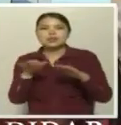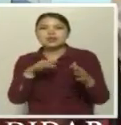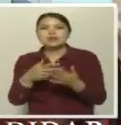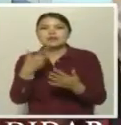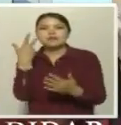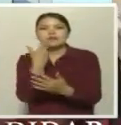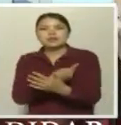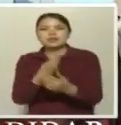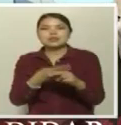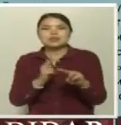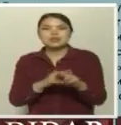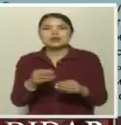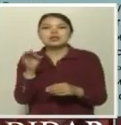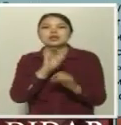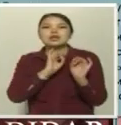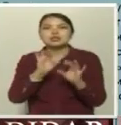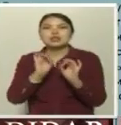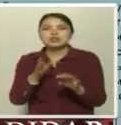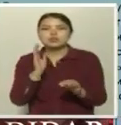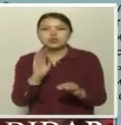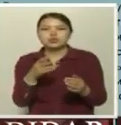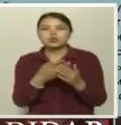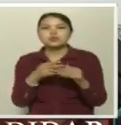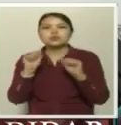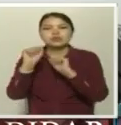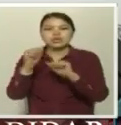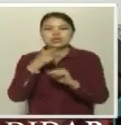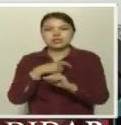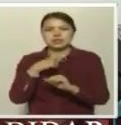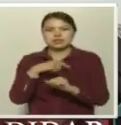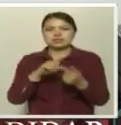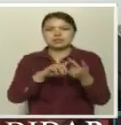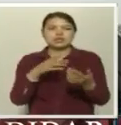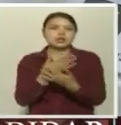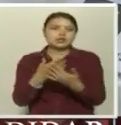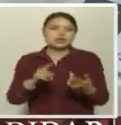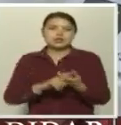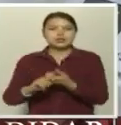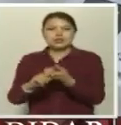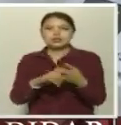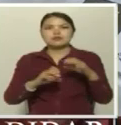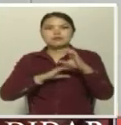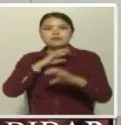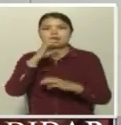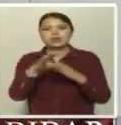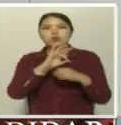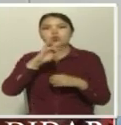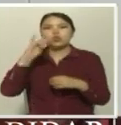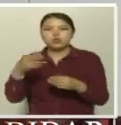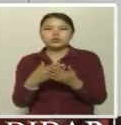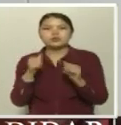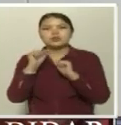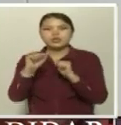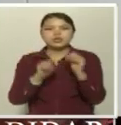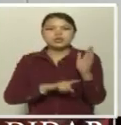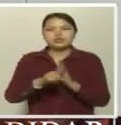түсіндіру. Апталық аясында маусымдық аурулардың алдын алуы да көзделген. Бұл елімізде дүниежүзілік денсаулық сақтау ұйымының бастамасымен тұрақты түрде